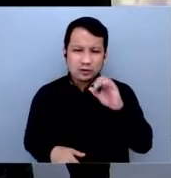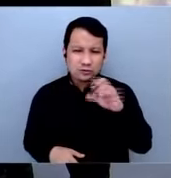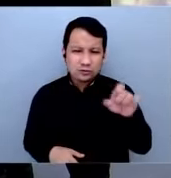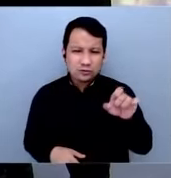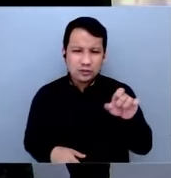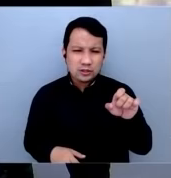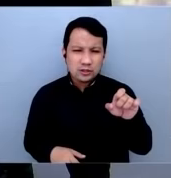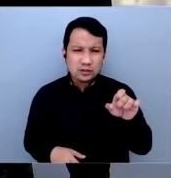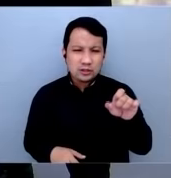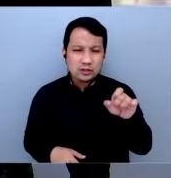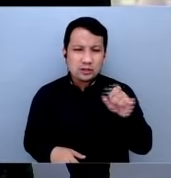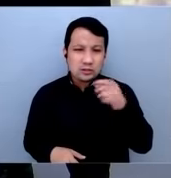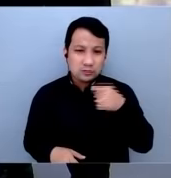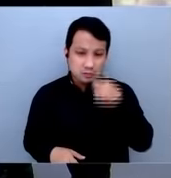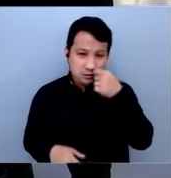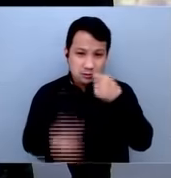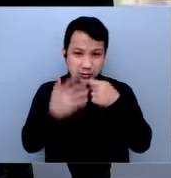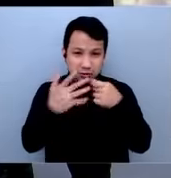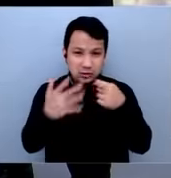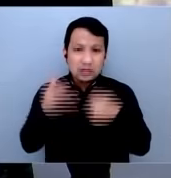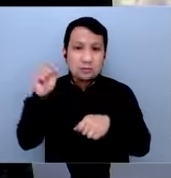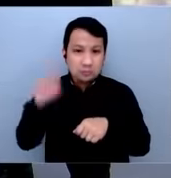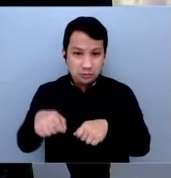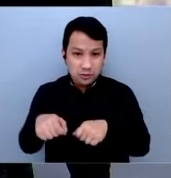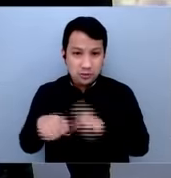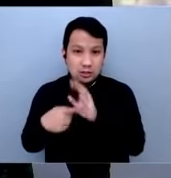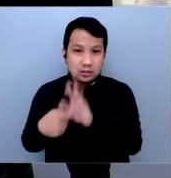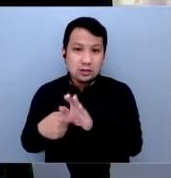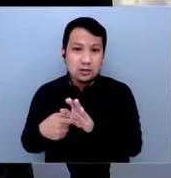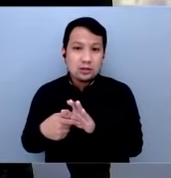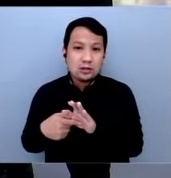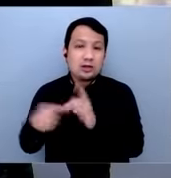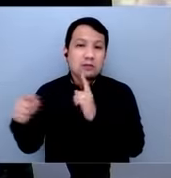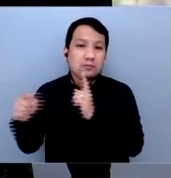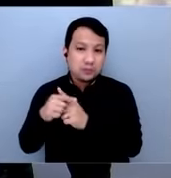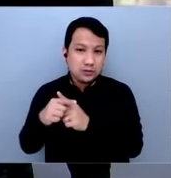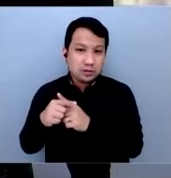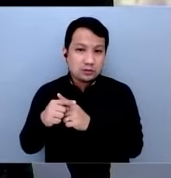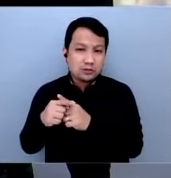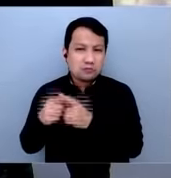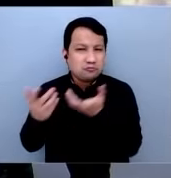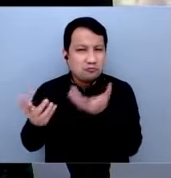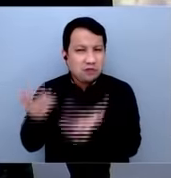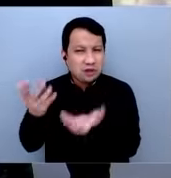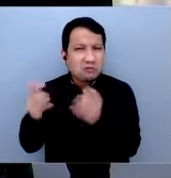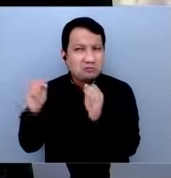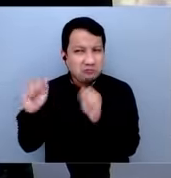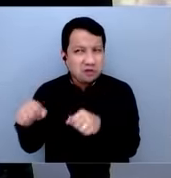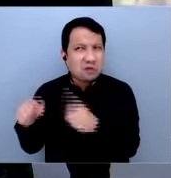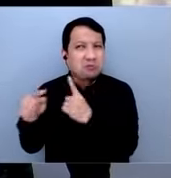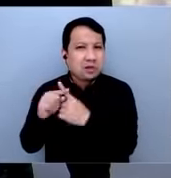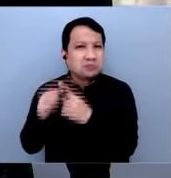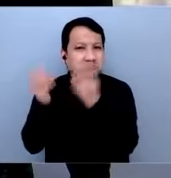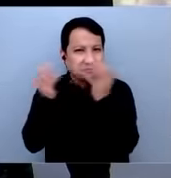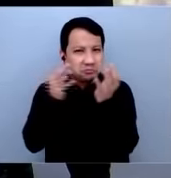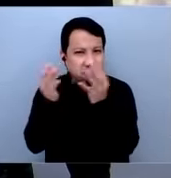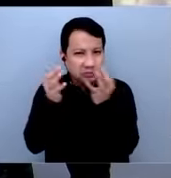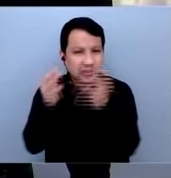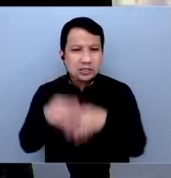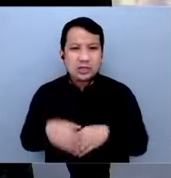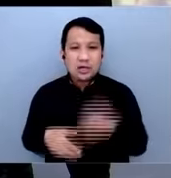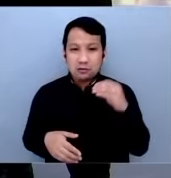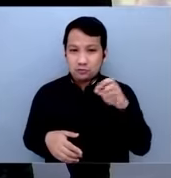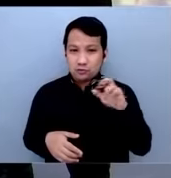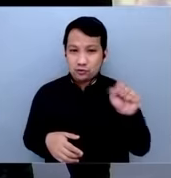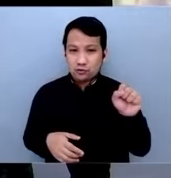nasal decongestant naman, maaaring mag-false positive sa shabu. Maari lang naman. Ang poppy seeds sa morphine at